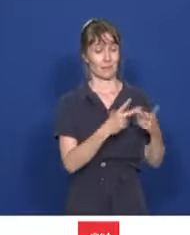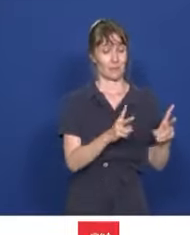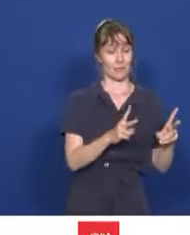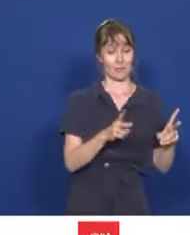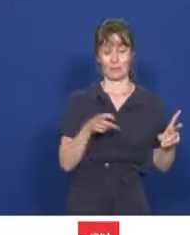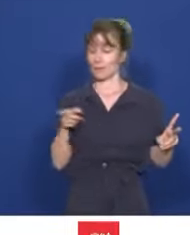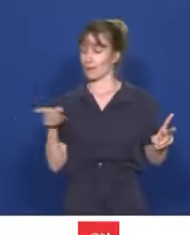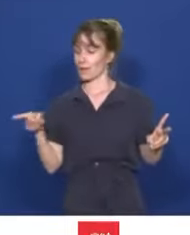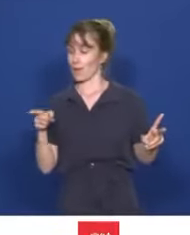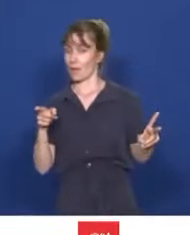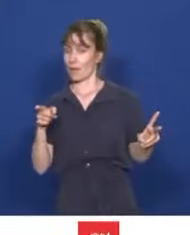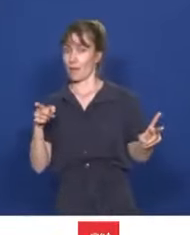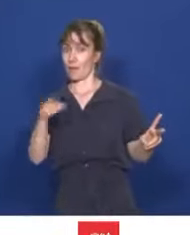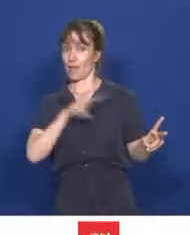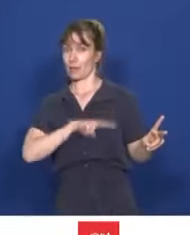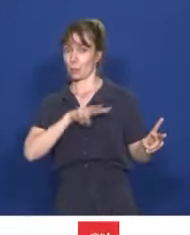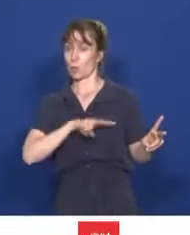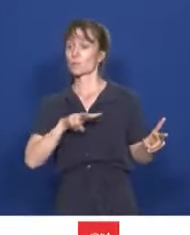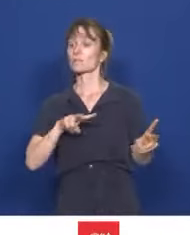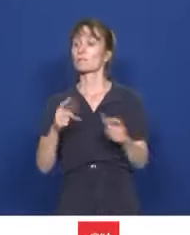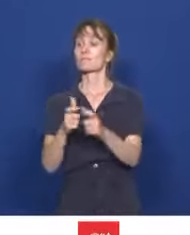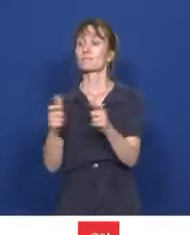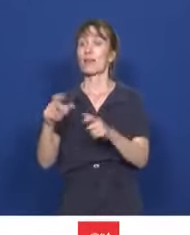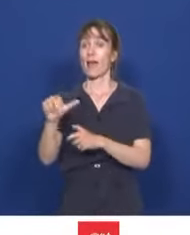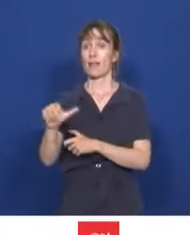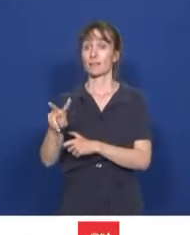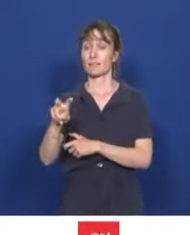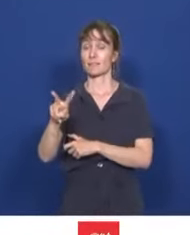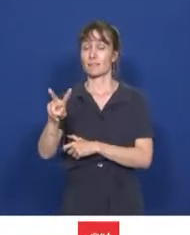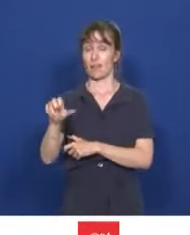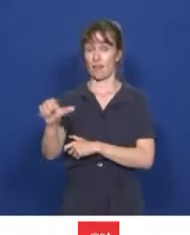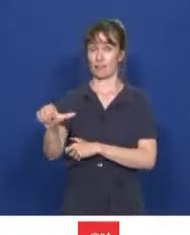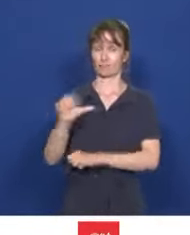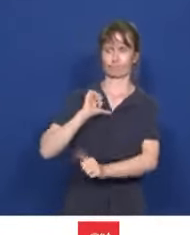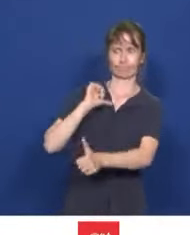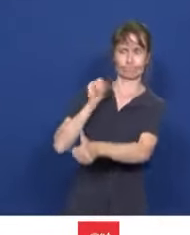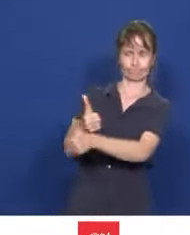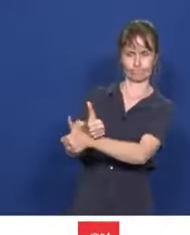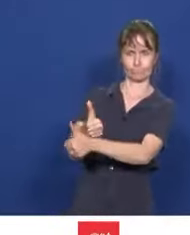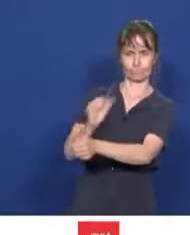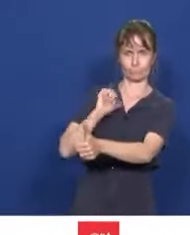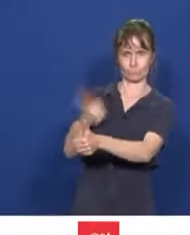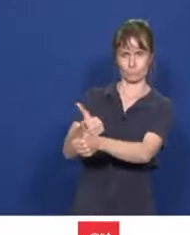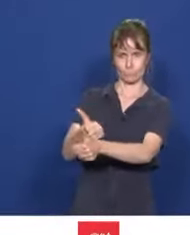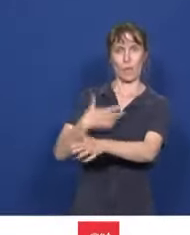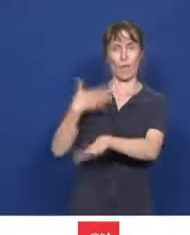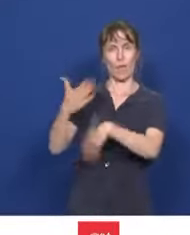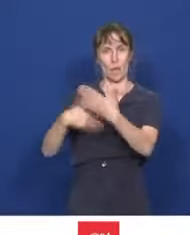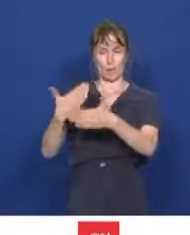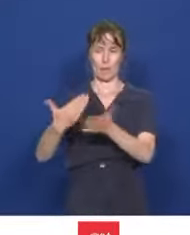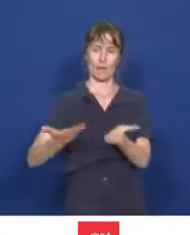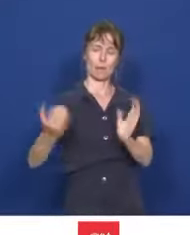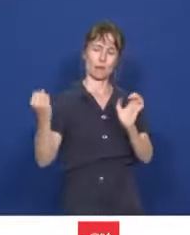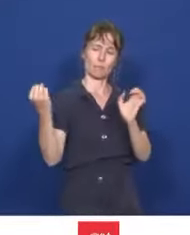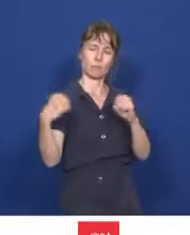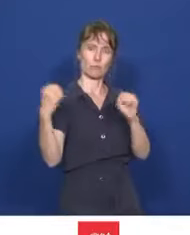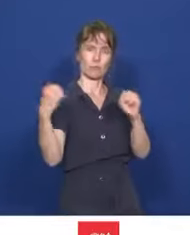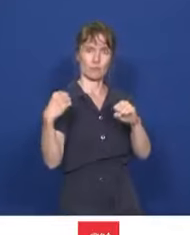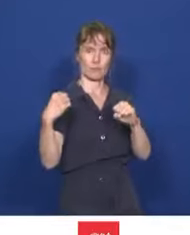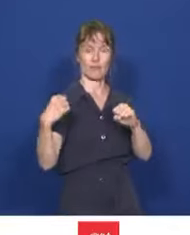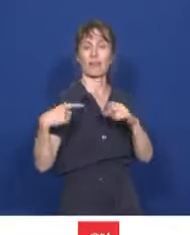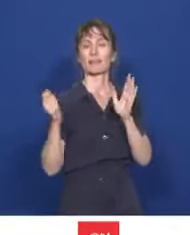assureur, la société AXA, jusqu'à ce qu'une transaction soit conclue, approuvée par le conseil municipal dans sa séance du